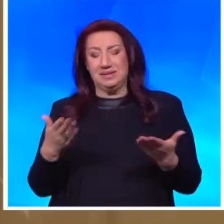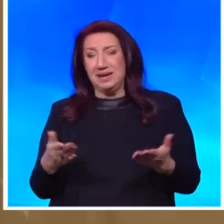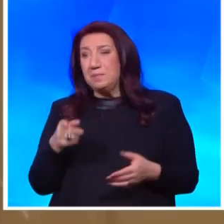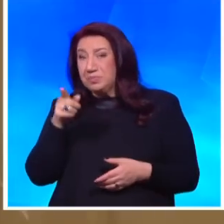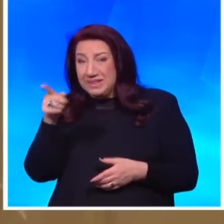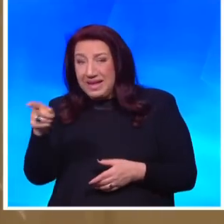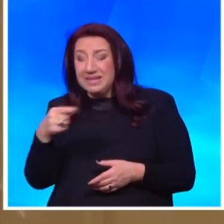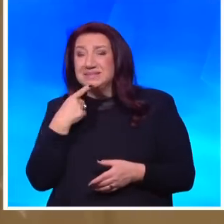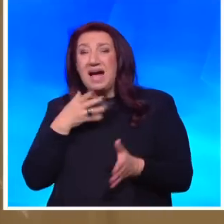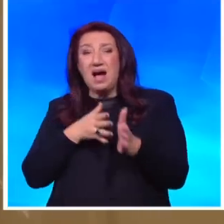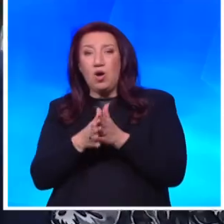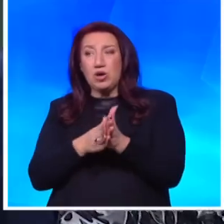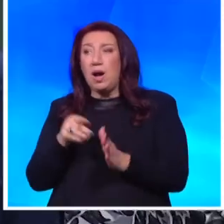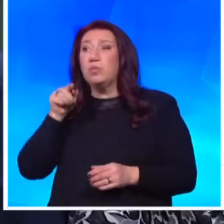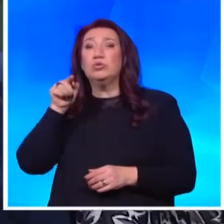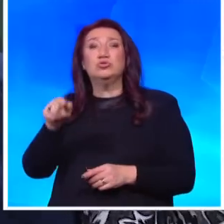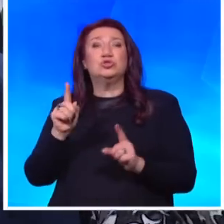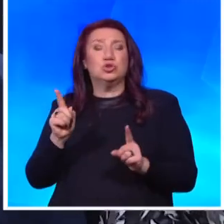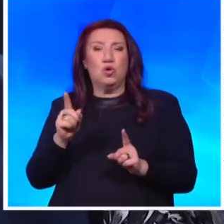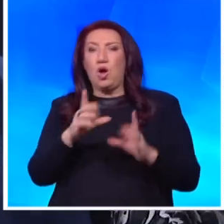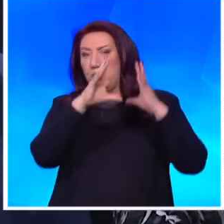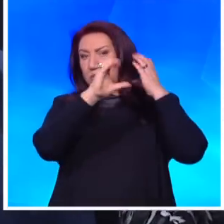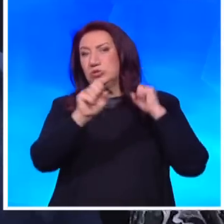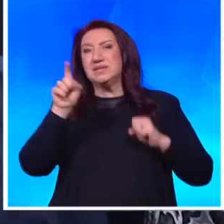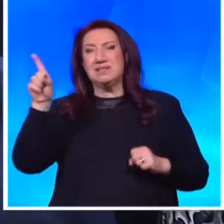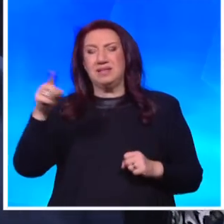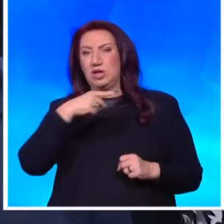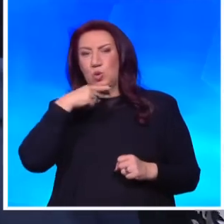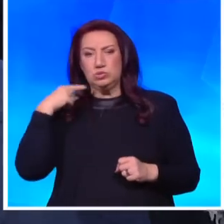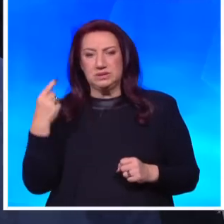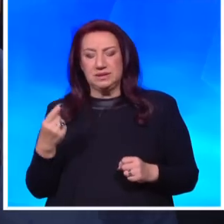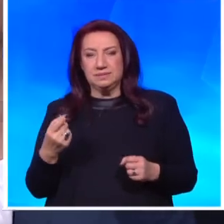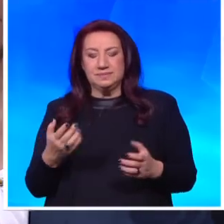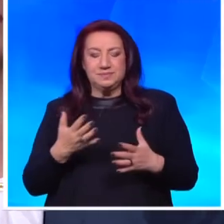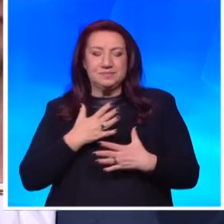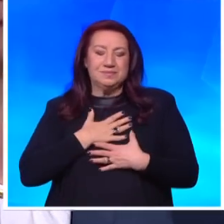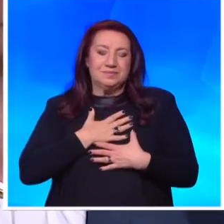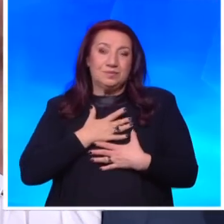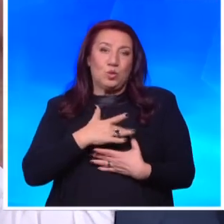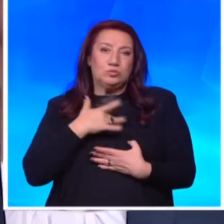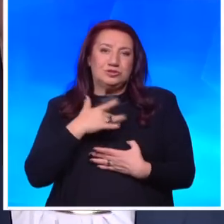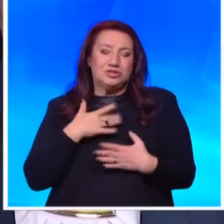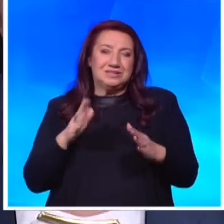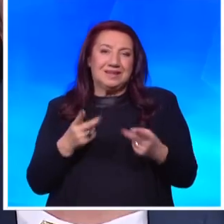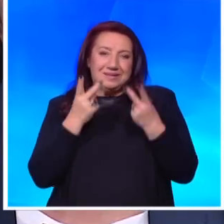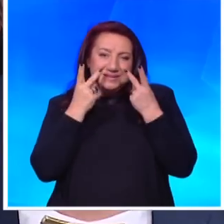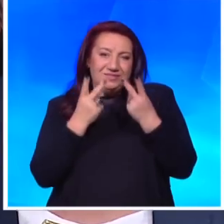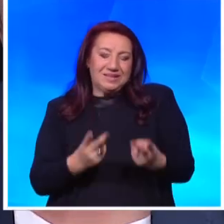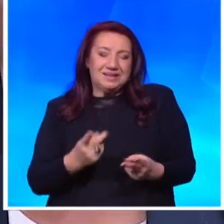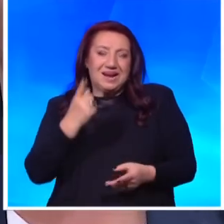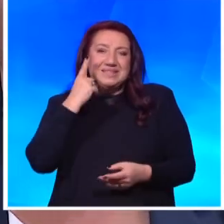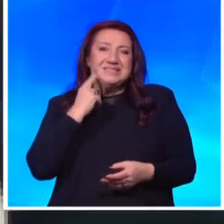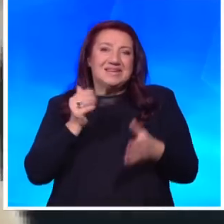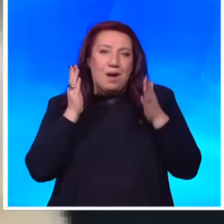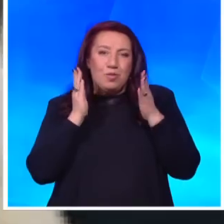Митрофанова. Станахте свидетели на едни от най-срамните сцени в най-новата история на българския